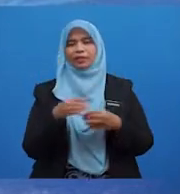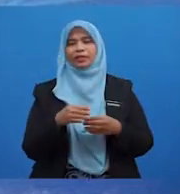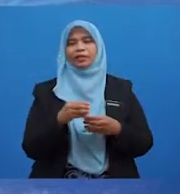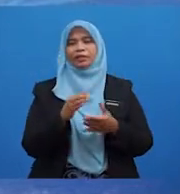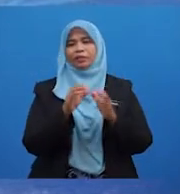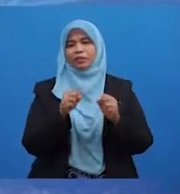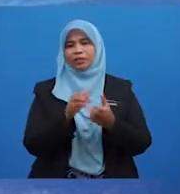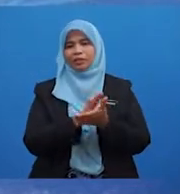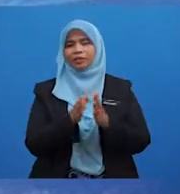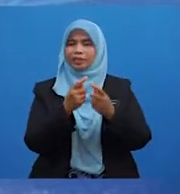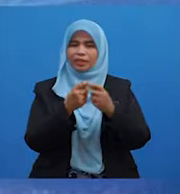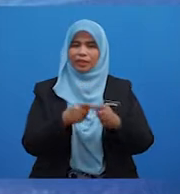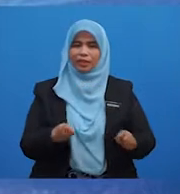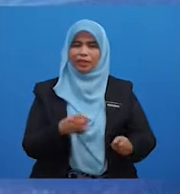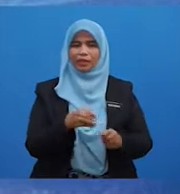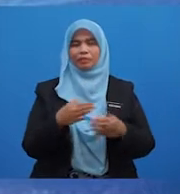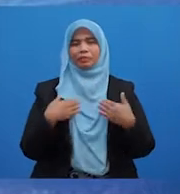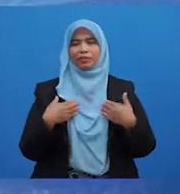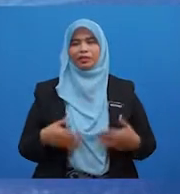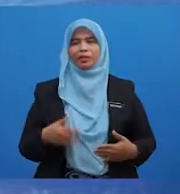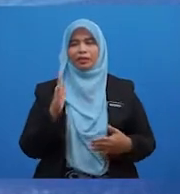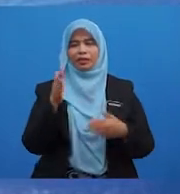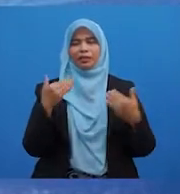tubuh badan telah berada dalam keadaan rehat.